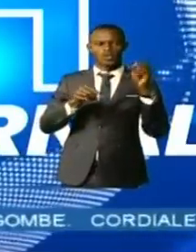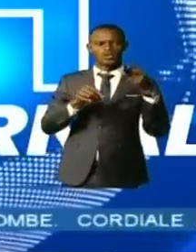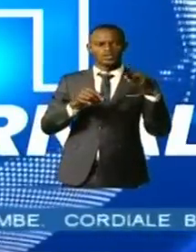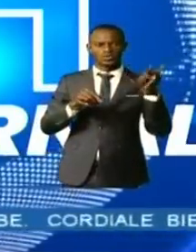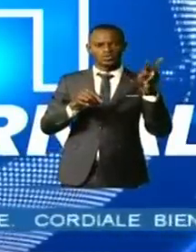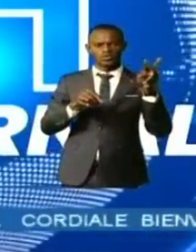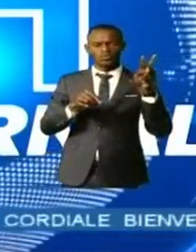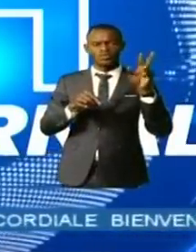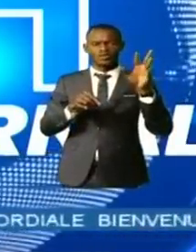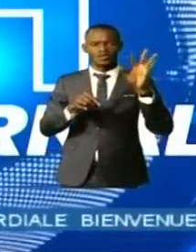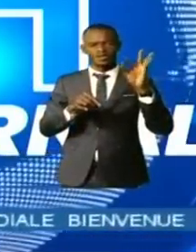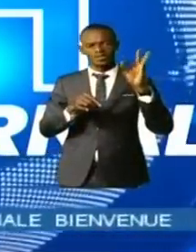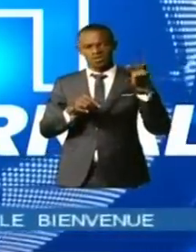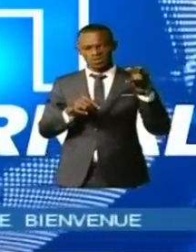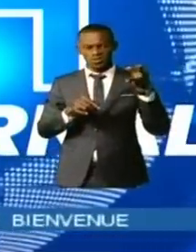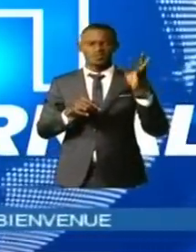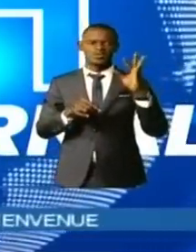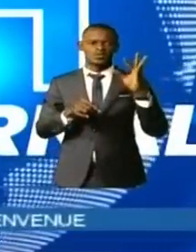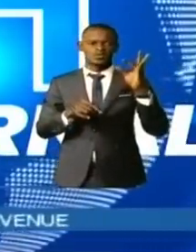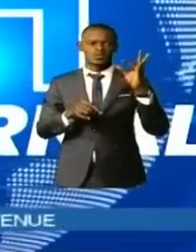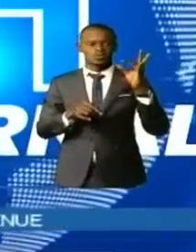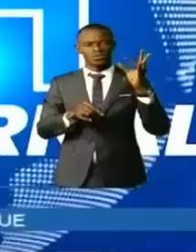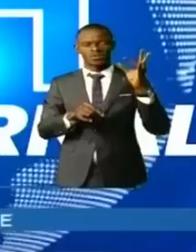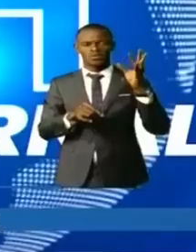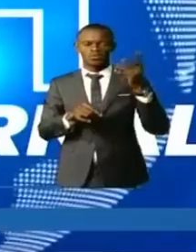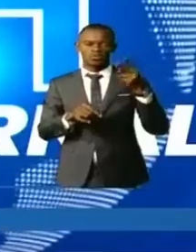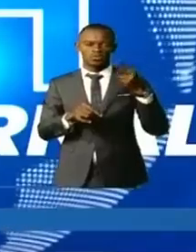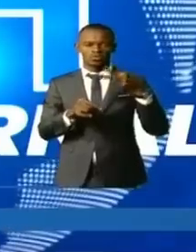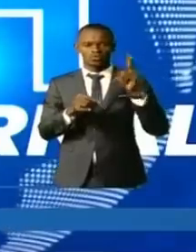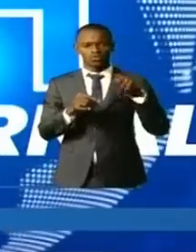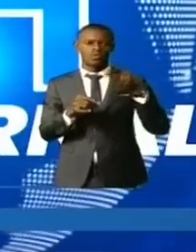2996 francs, 97 francs congolais,